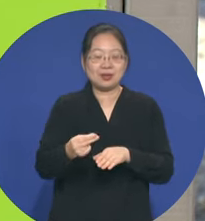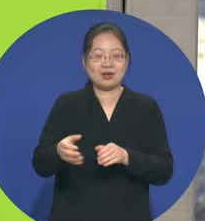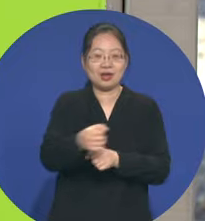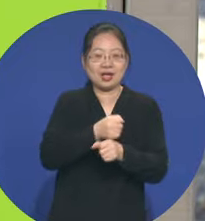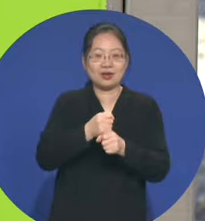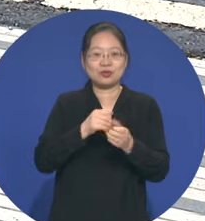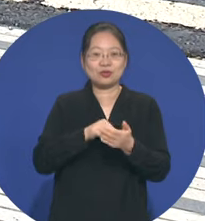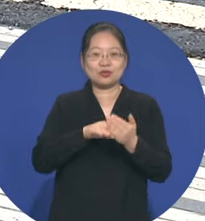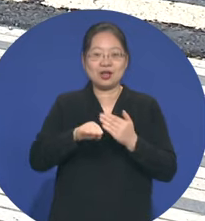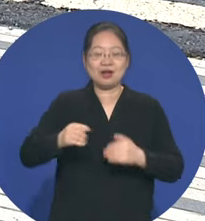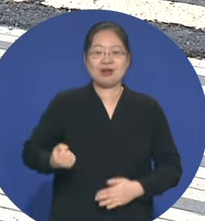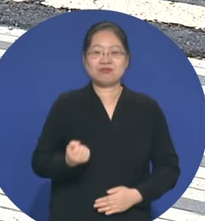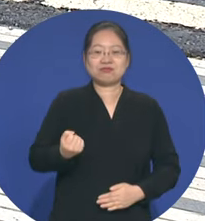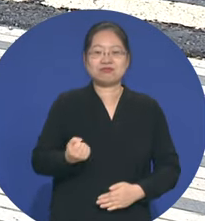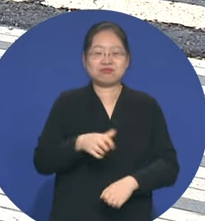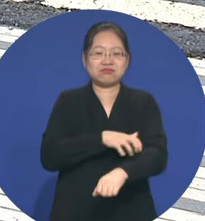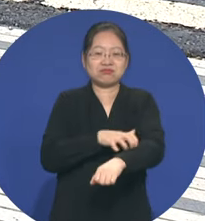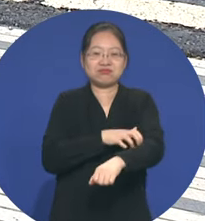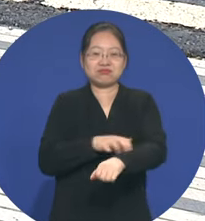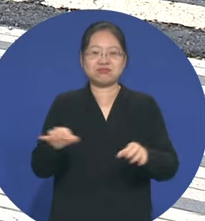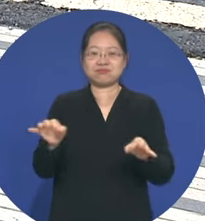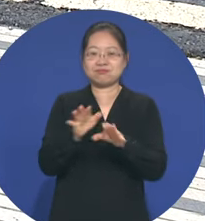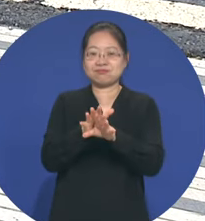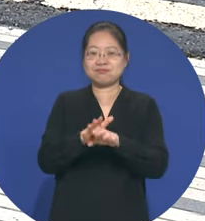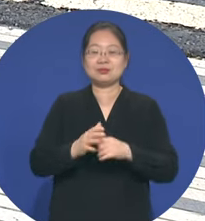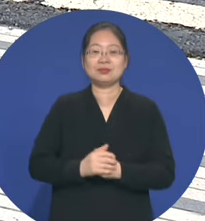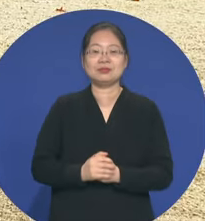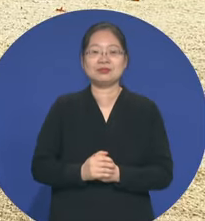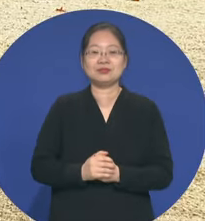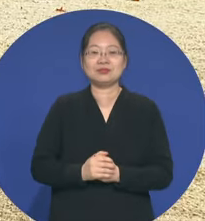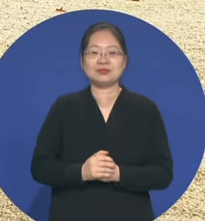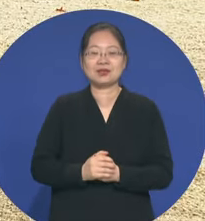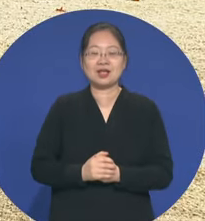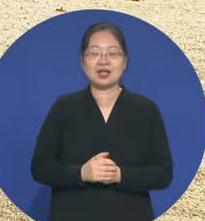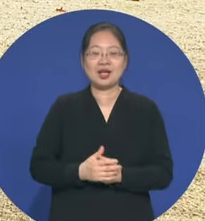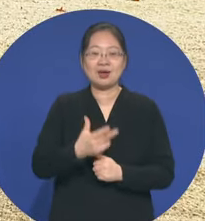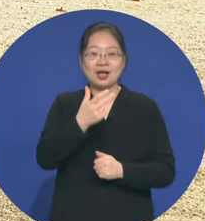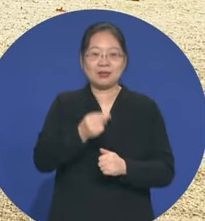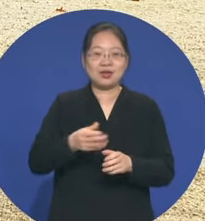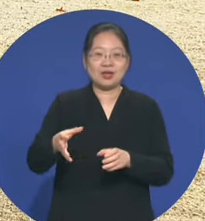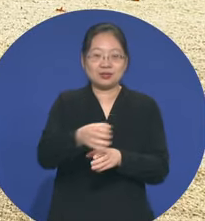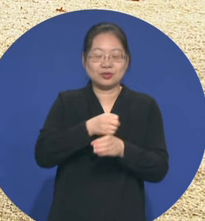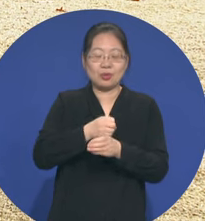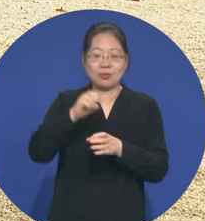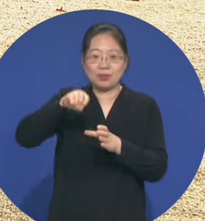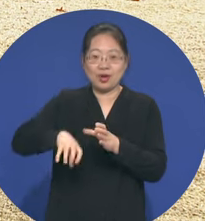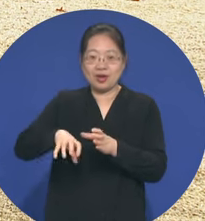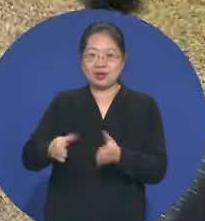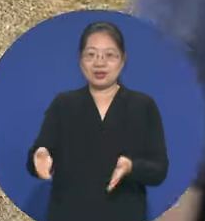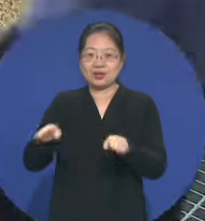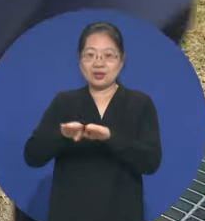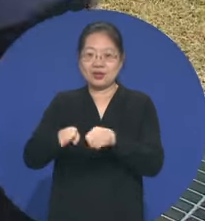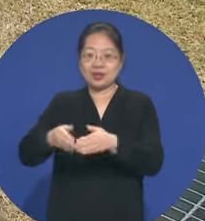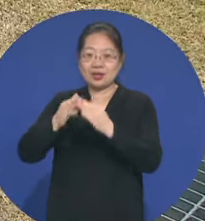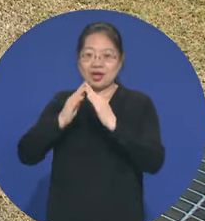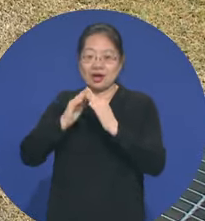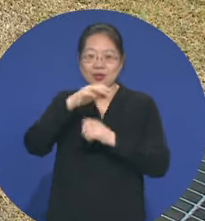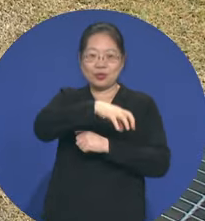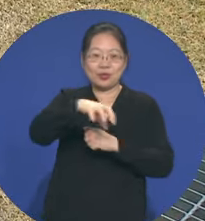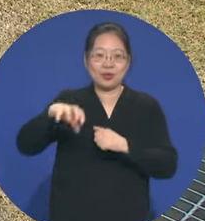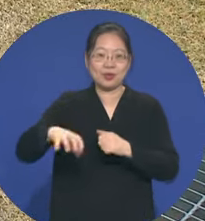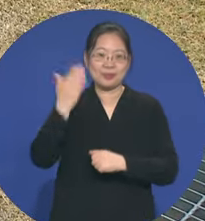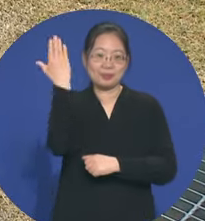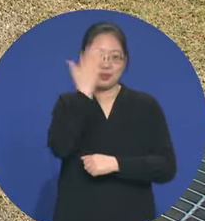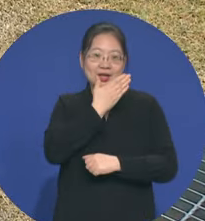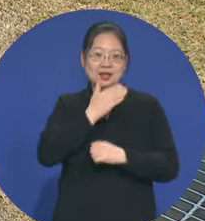중 배변 철을 한 후에 봉투를 계속 들고 다녀 하는 불편함이 사라진 겁니다 실제 배변 수고함이 생긴 후 청사 주변이 눈에